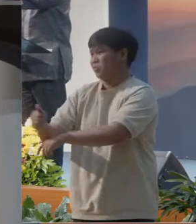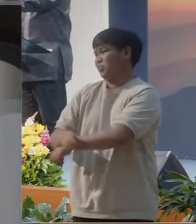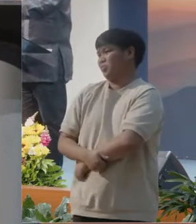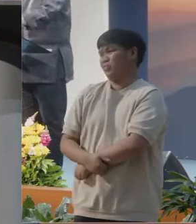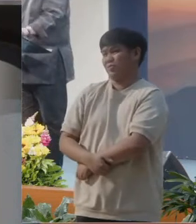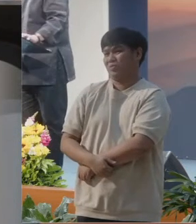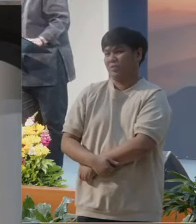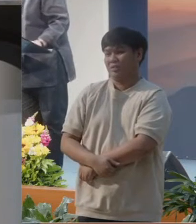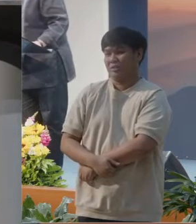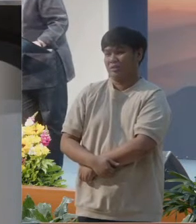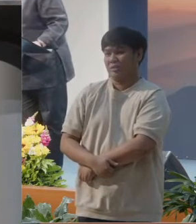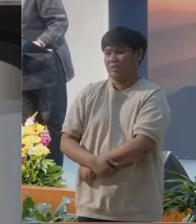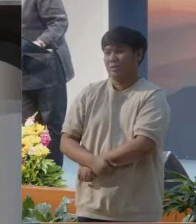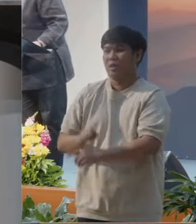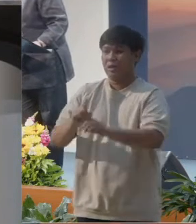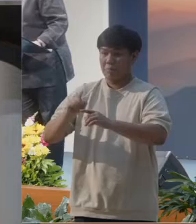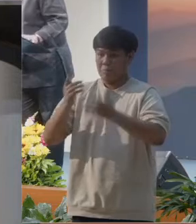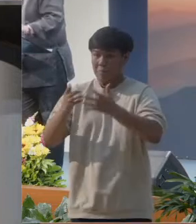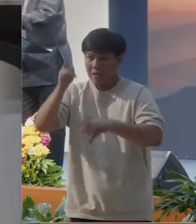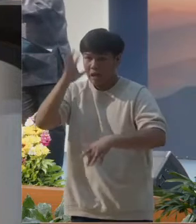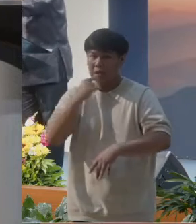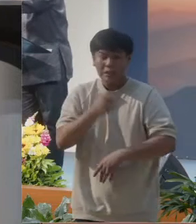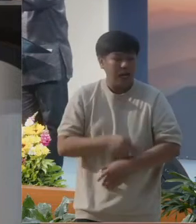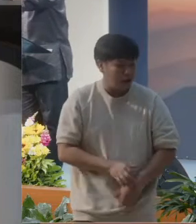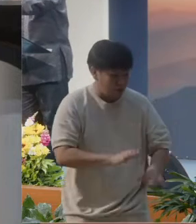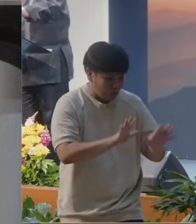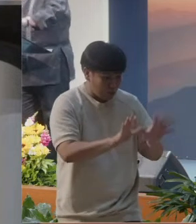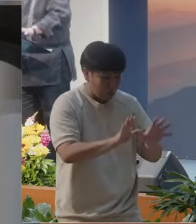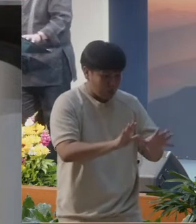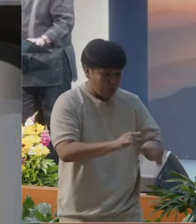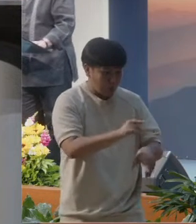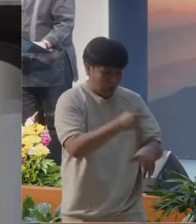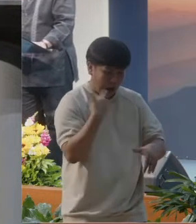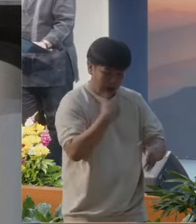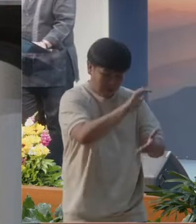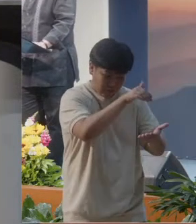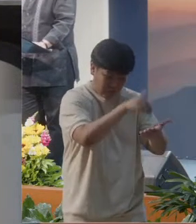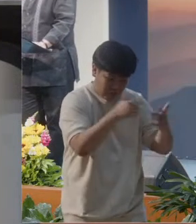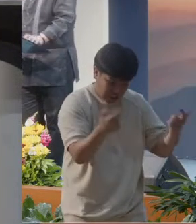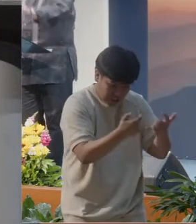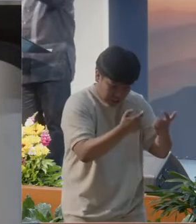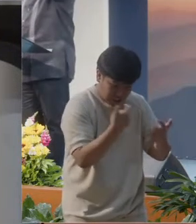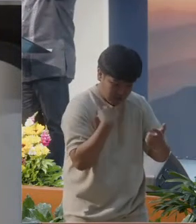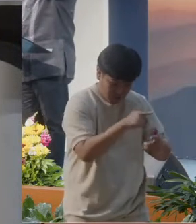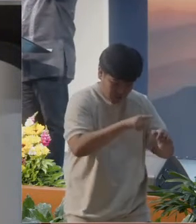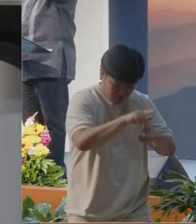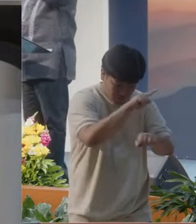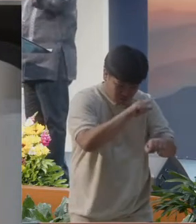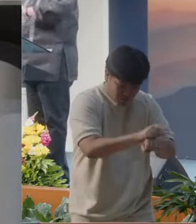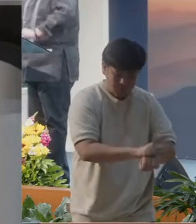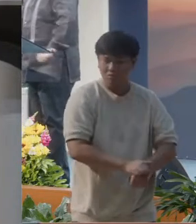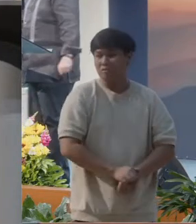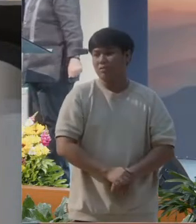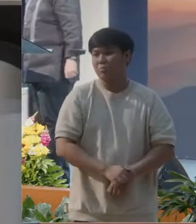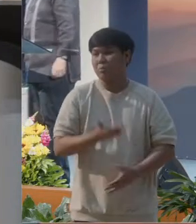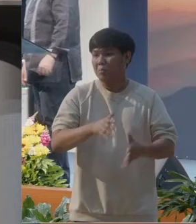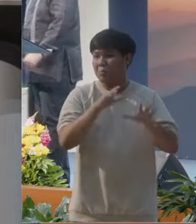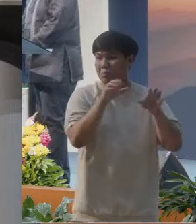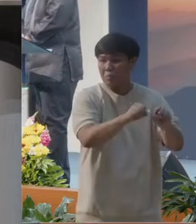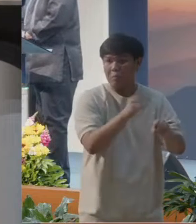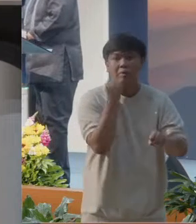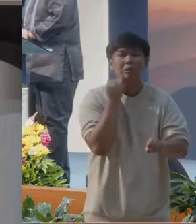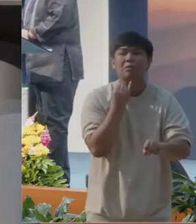easy lang, may kasalanan na lumalaganap sa inyong bayan. Nahuli sana kaagad nila yung